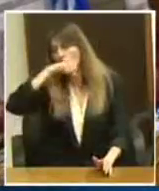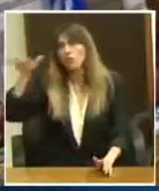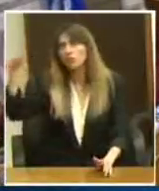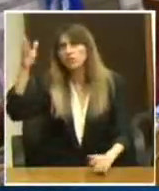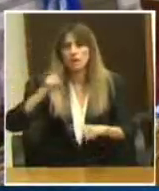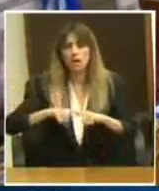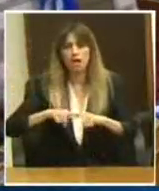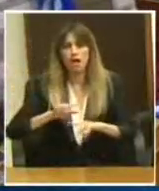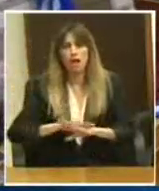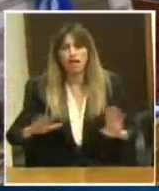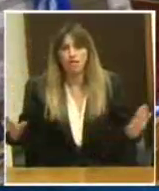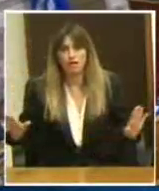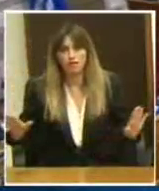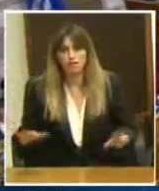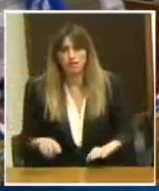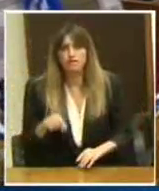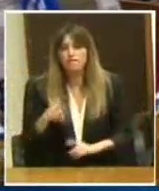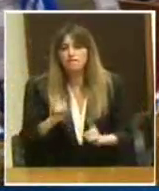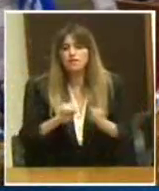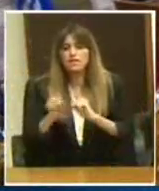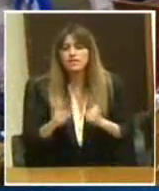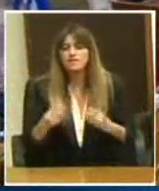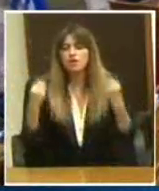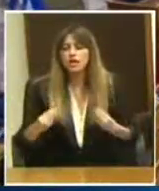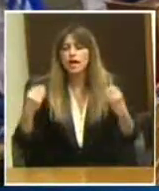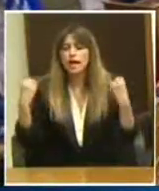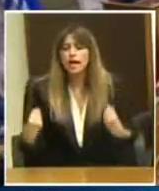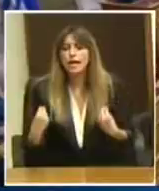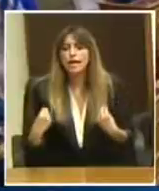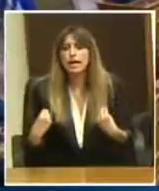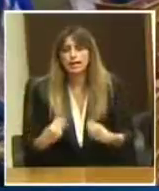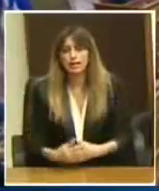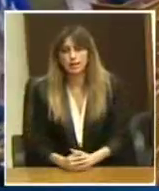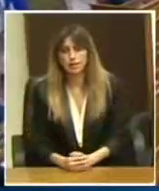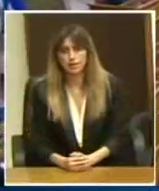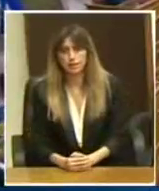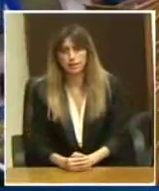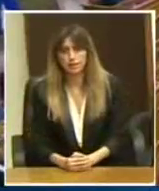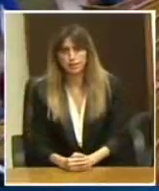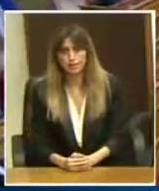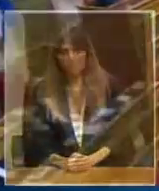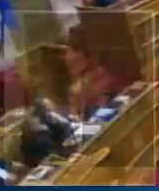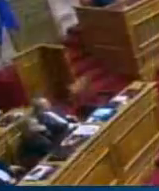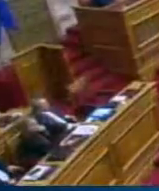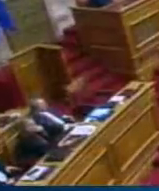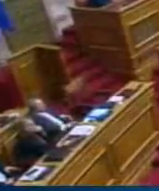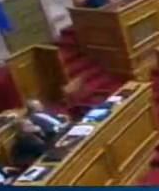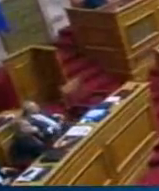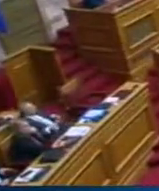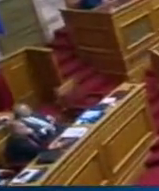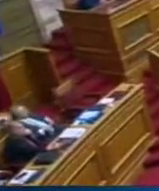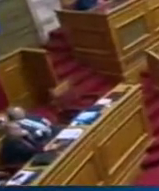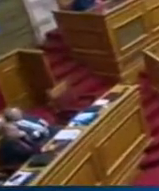χτίσει πολιτική καριέρα. Και αυτός σας δίνει γραμμή σήμερα, κύριε Μητσοτάκη. Και μην παίζετε με το κινητό σας κι εσείς όταν ομιλώ. Γιατί πριν